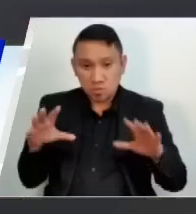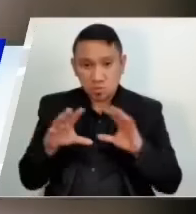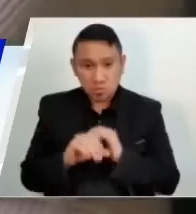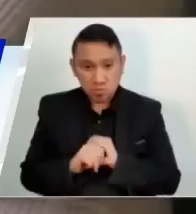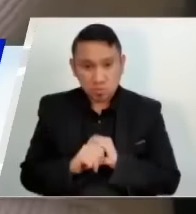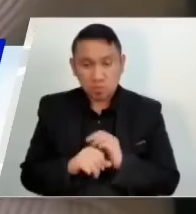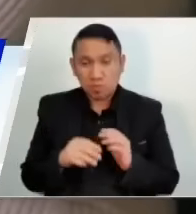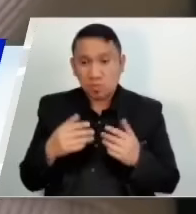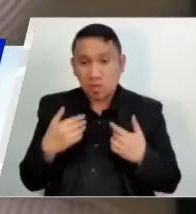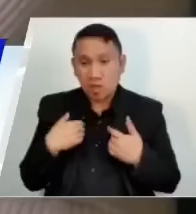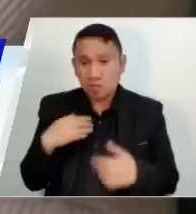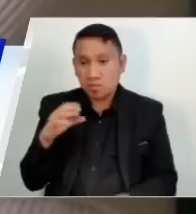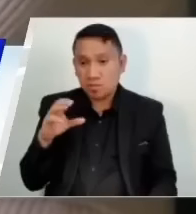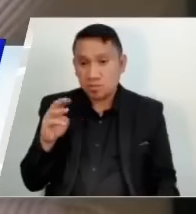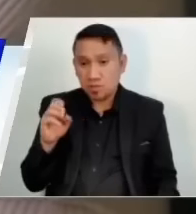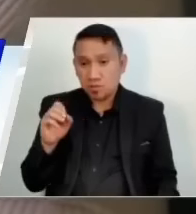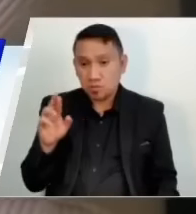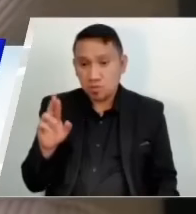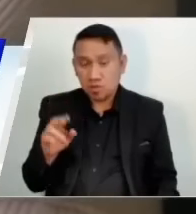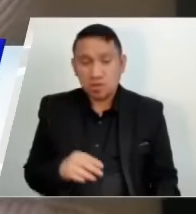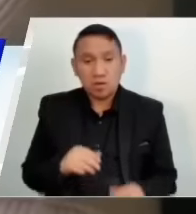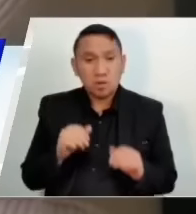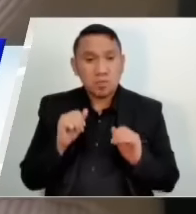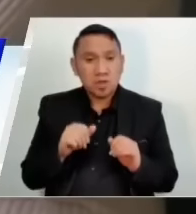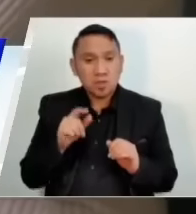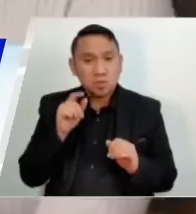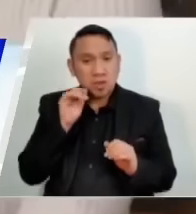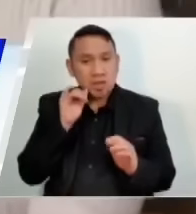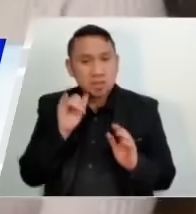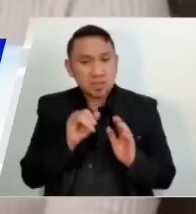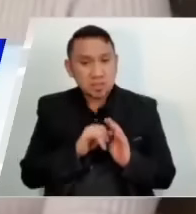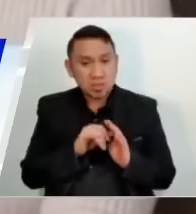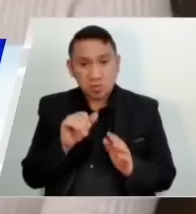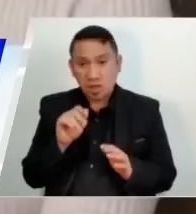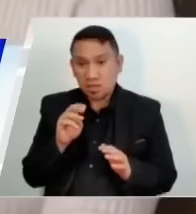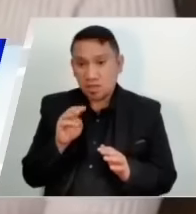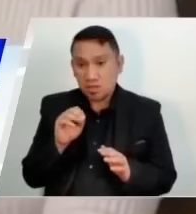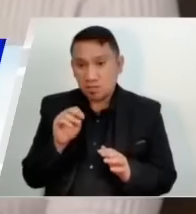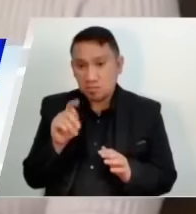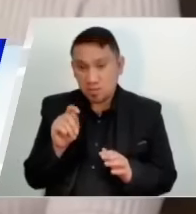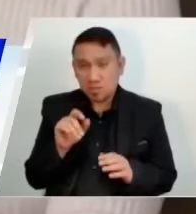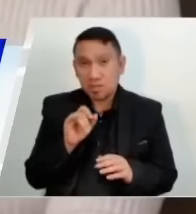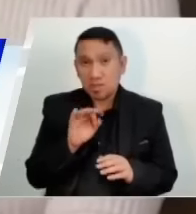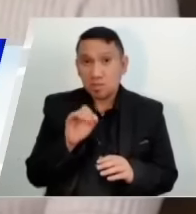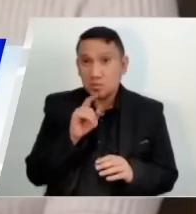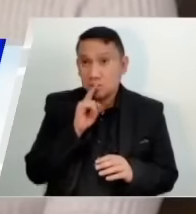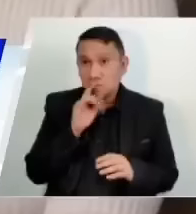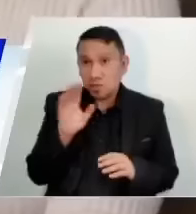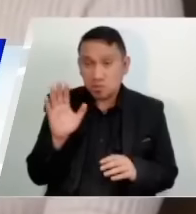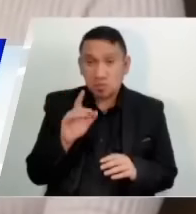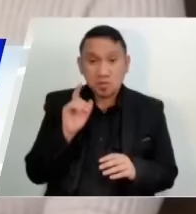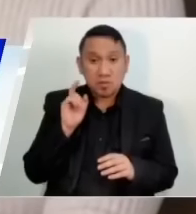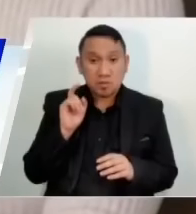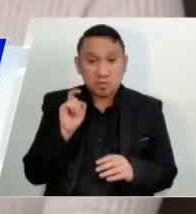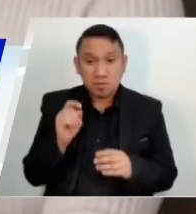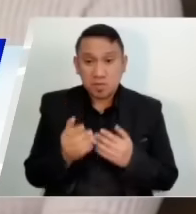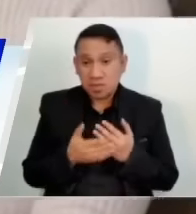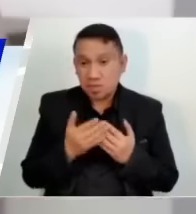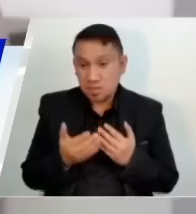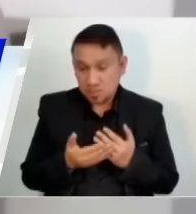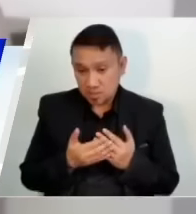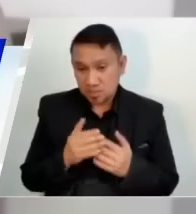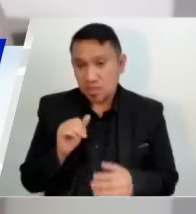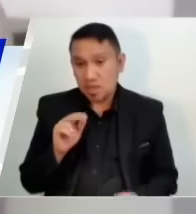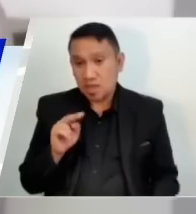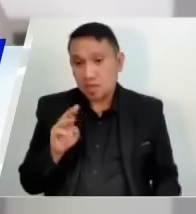ako. Madali naman daw makilala ang annulment scammers. Kung nangangako ng fast and easy annulment, scammer yan.